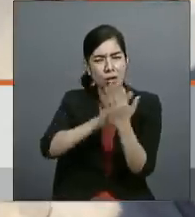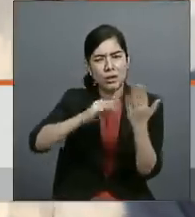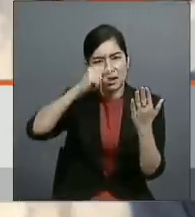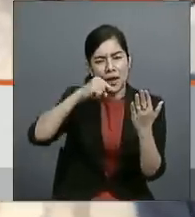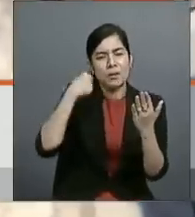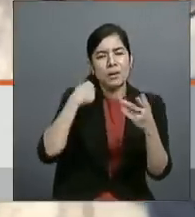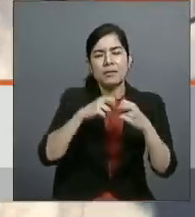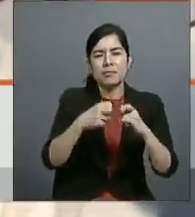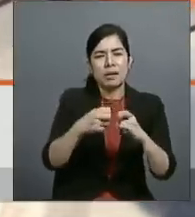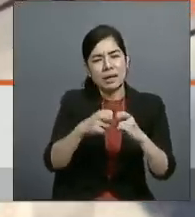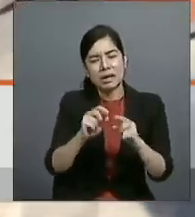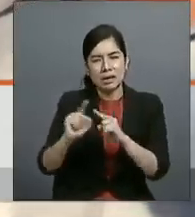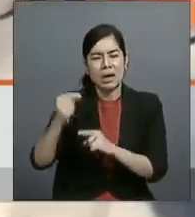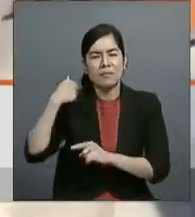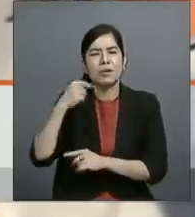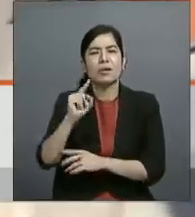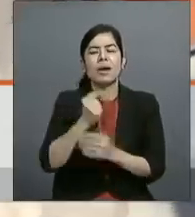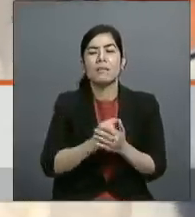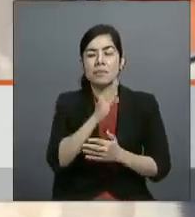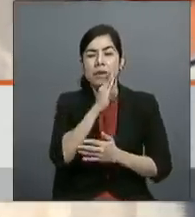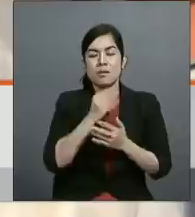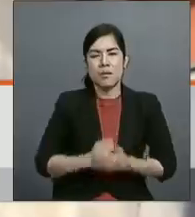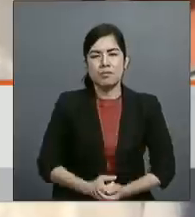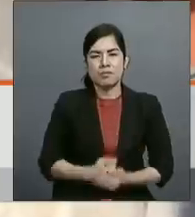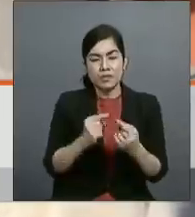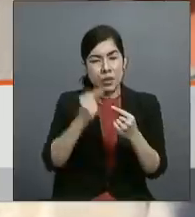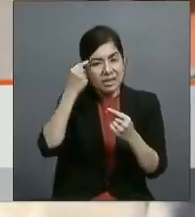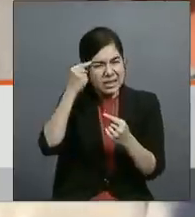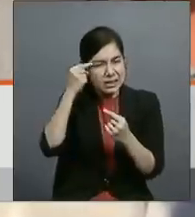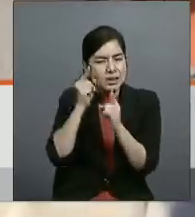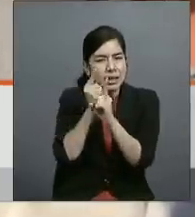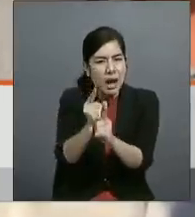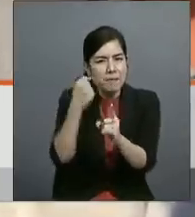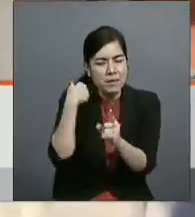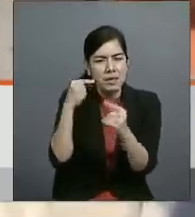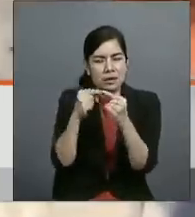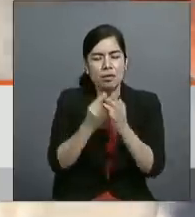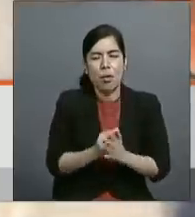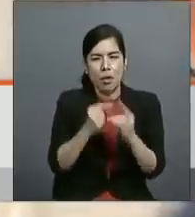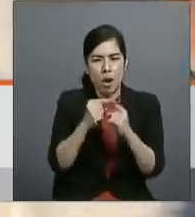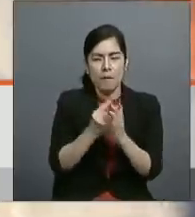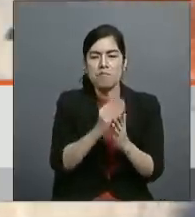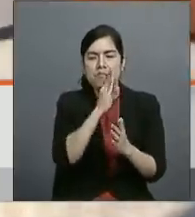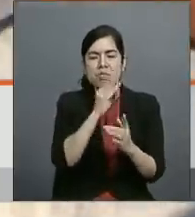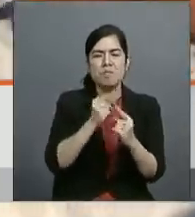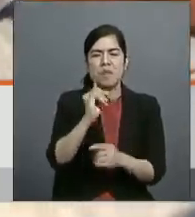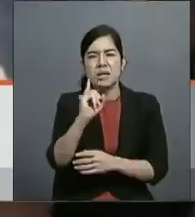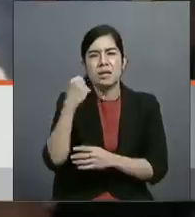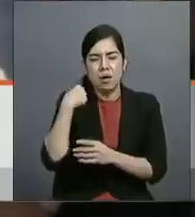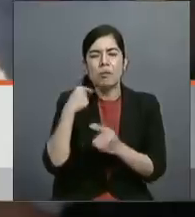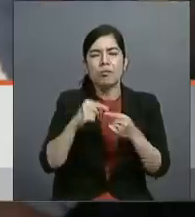ทบต่อส่วนรวมหรือไม่ถ้าคิดพูดและประพฤติในสิ่งที่ทำให้บ้านเมืองเสียหายคนคนนั้นก็จะเป็นคนหนัก